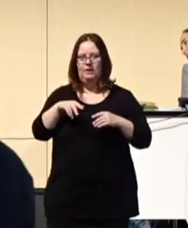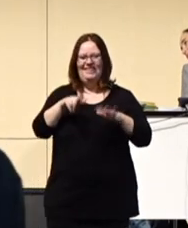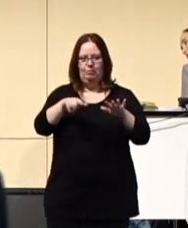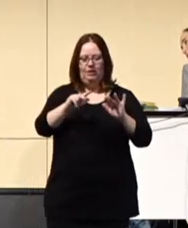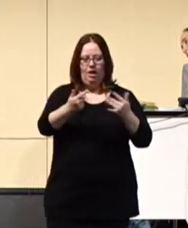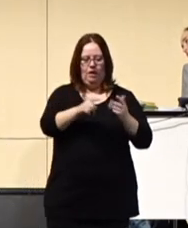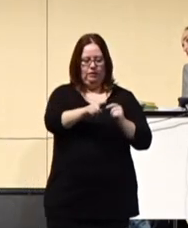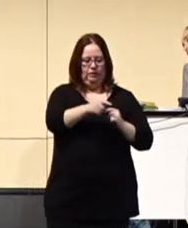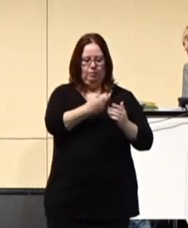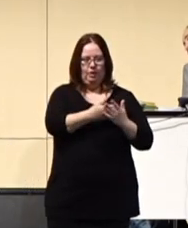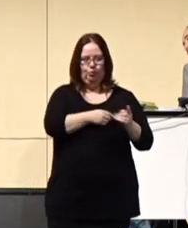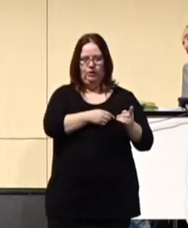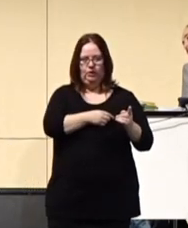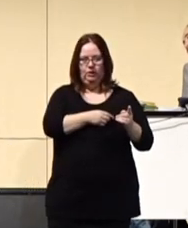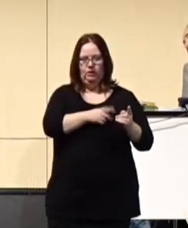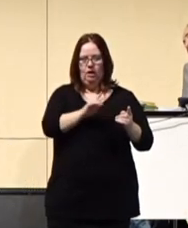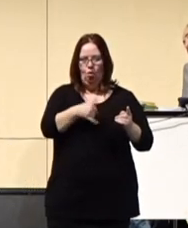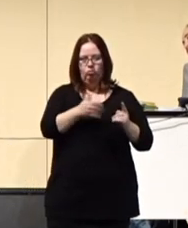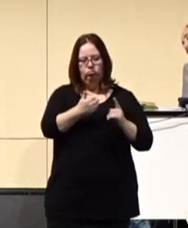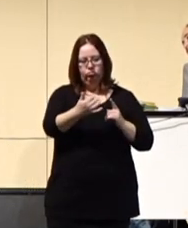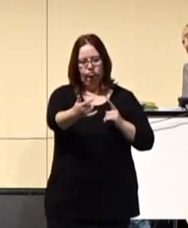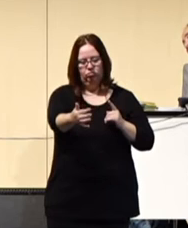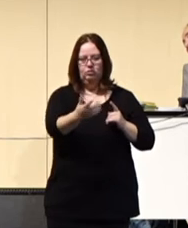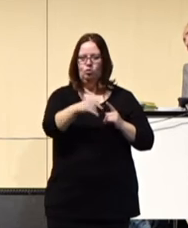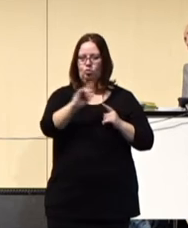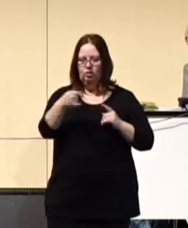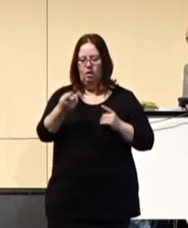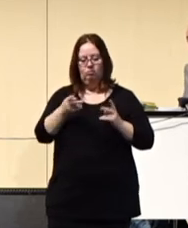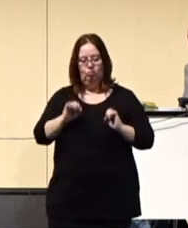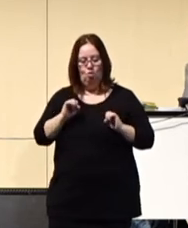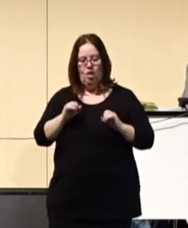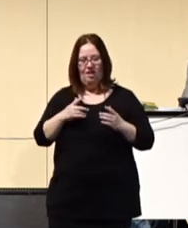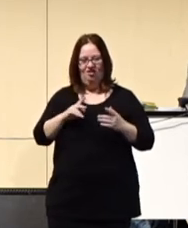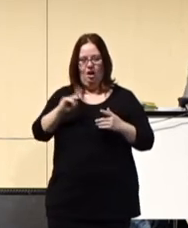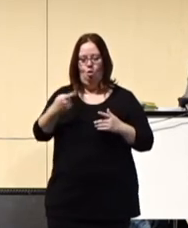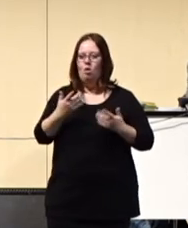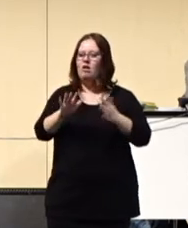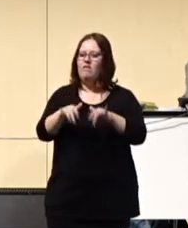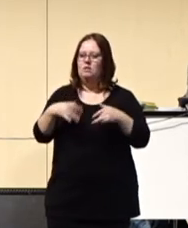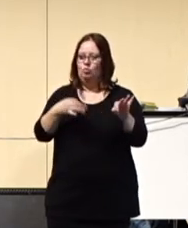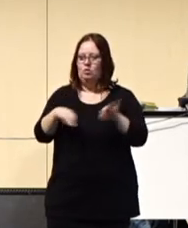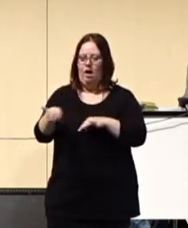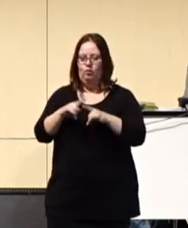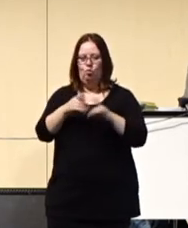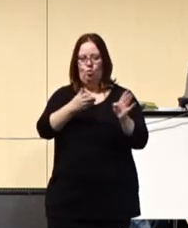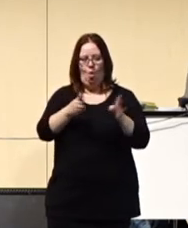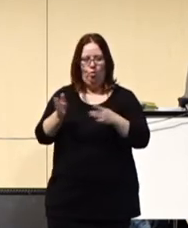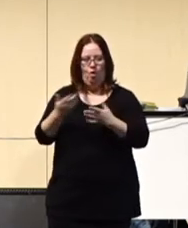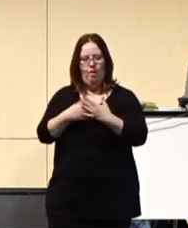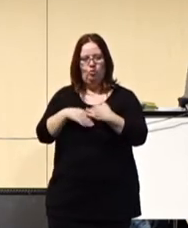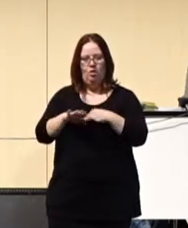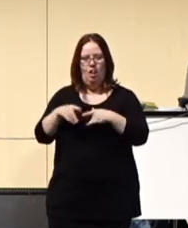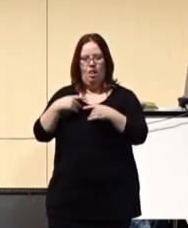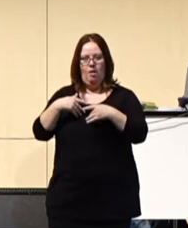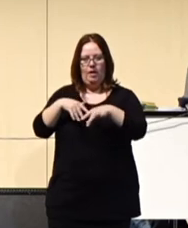angeht, auf unbestimmte Zeit oder ist damit zu rechnen, dass Versammlungsleiter und Ordner der Pegida, die